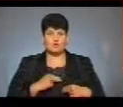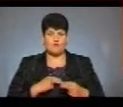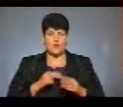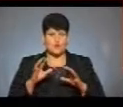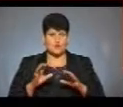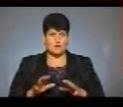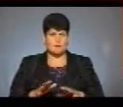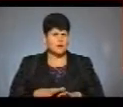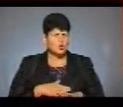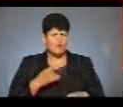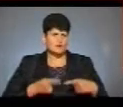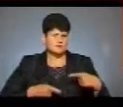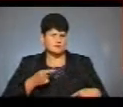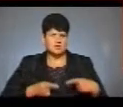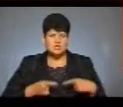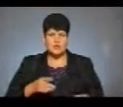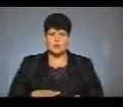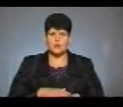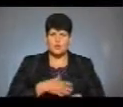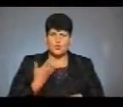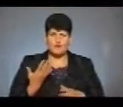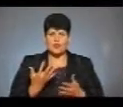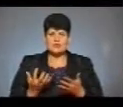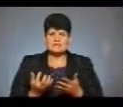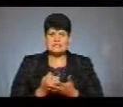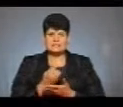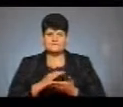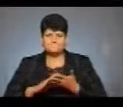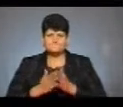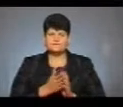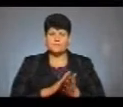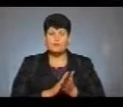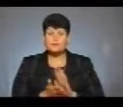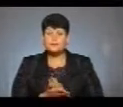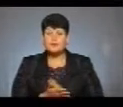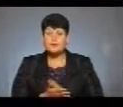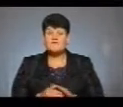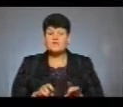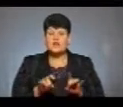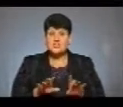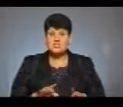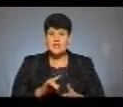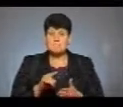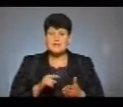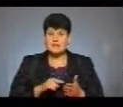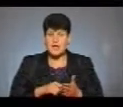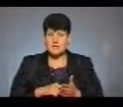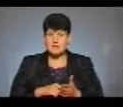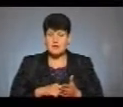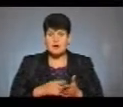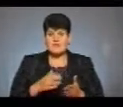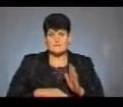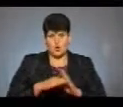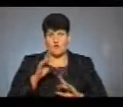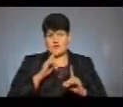досить довго там сперечалися, ми досить довго знаходили компромісні варіанти вирішення питань, і Верховна